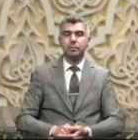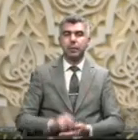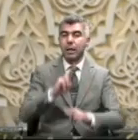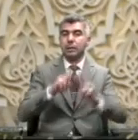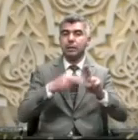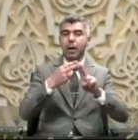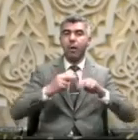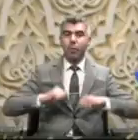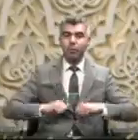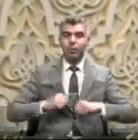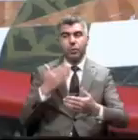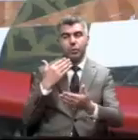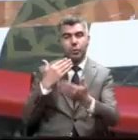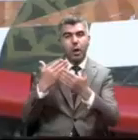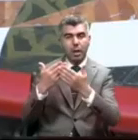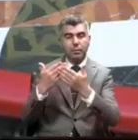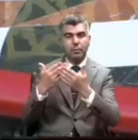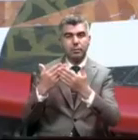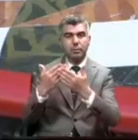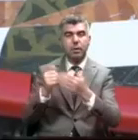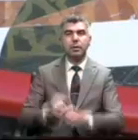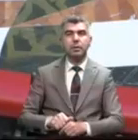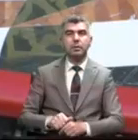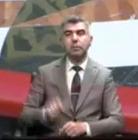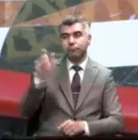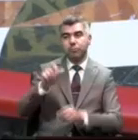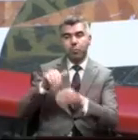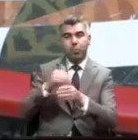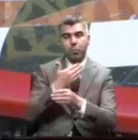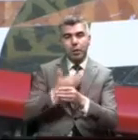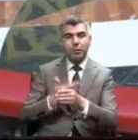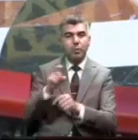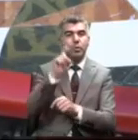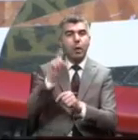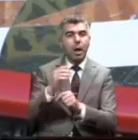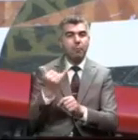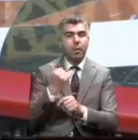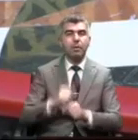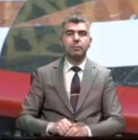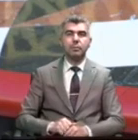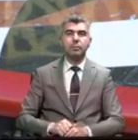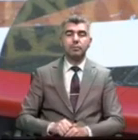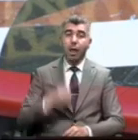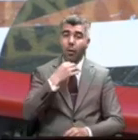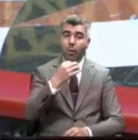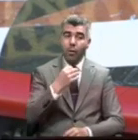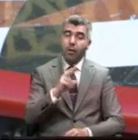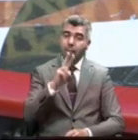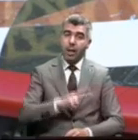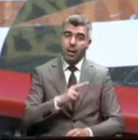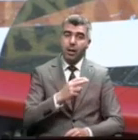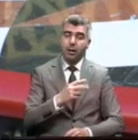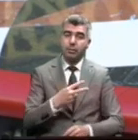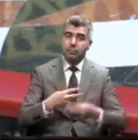شكرا شكرا السيد المستشار على هذا السؤال الهام اللي في الحقيقه خاصك تطرحو على